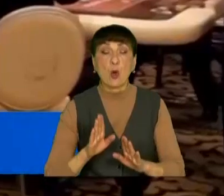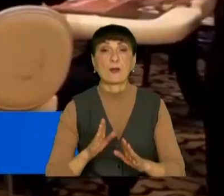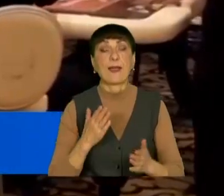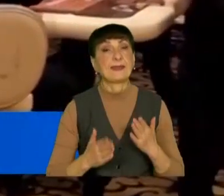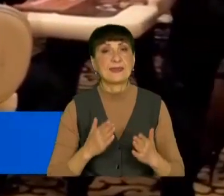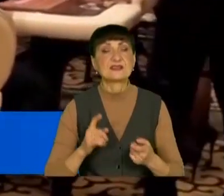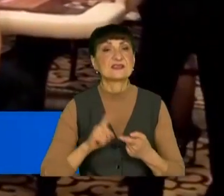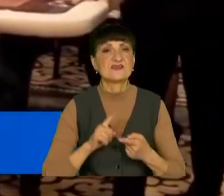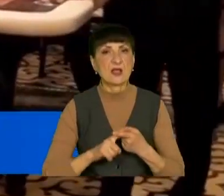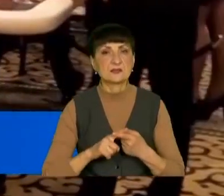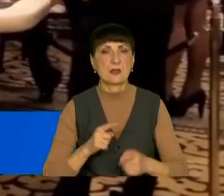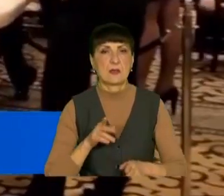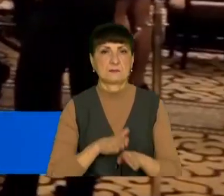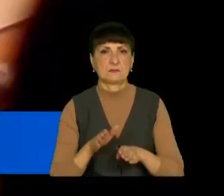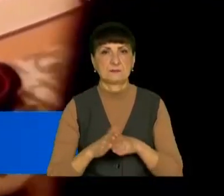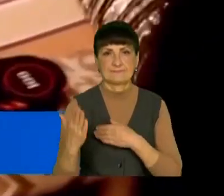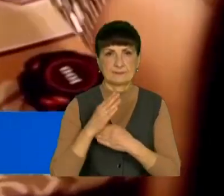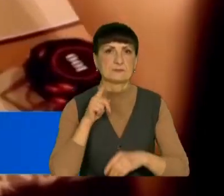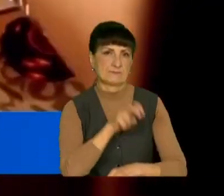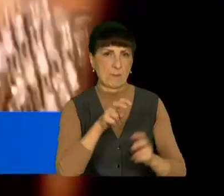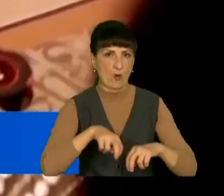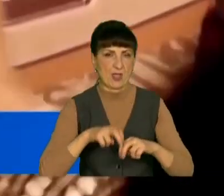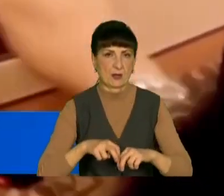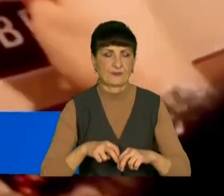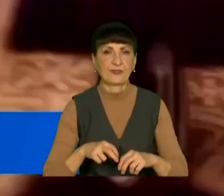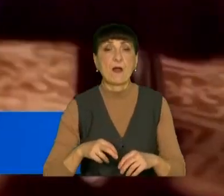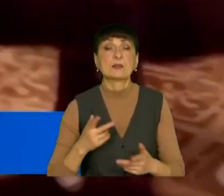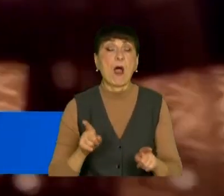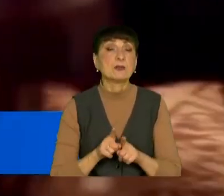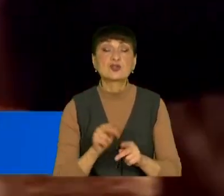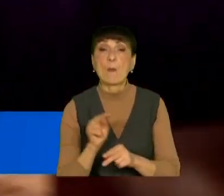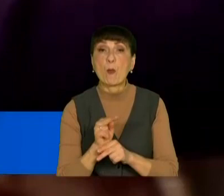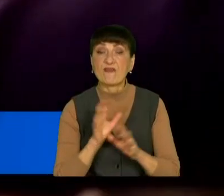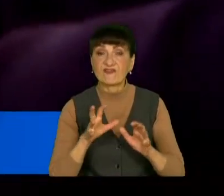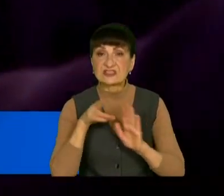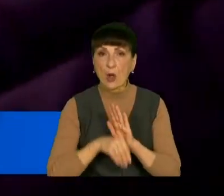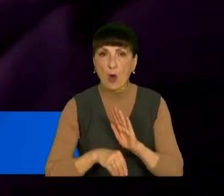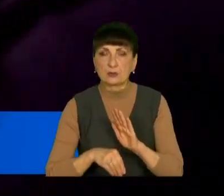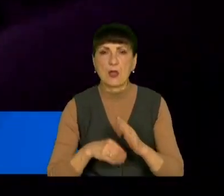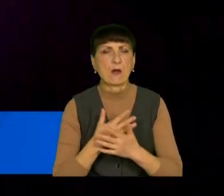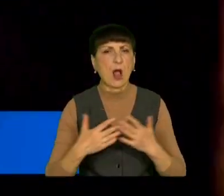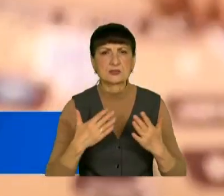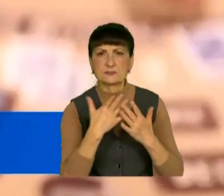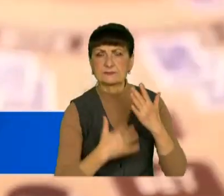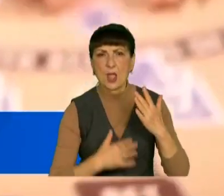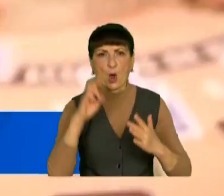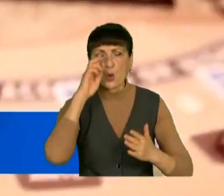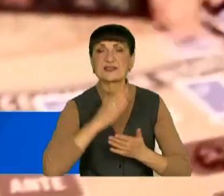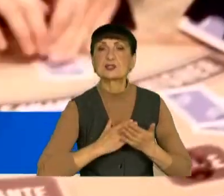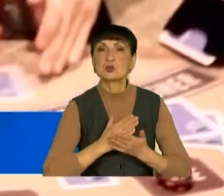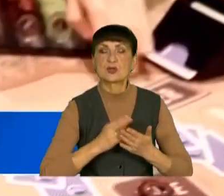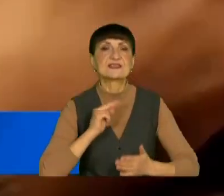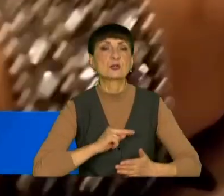случаев, связанных с исполнением служебных обязанностей. Аналогичные поправки вносятся в этический кодекс госслужащих,